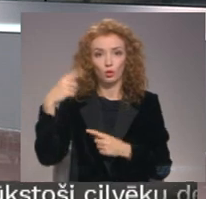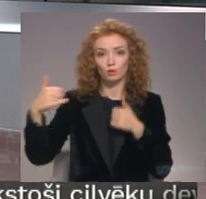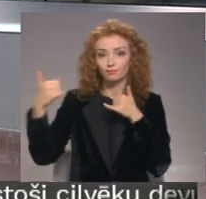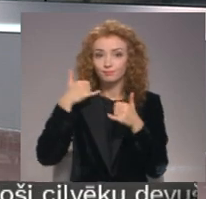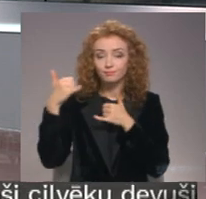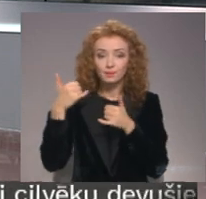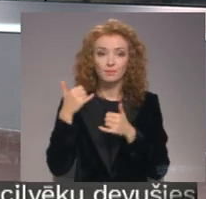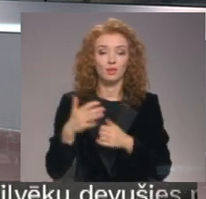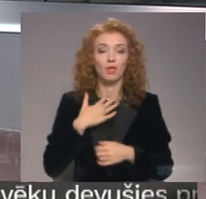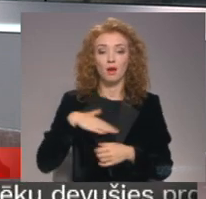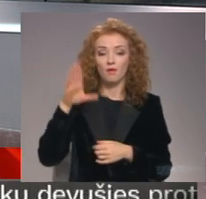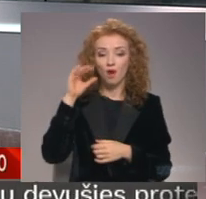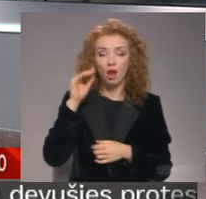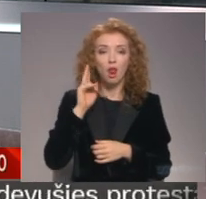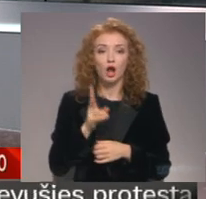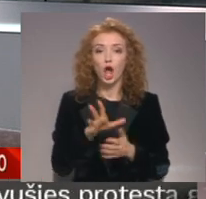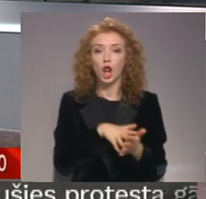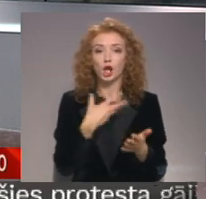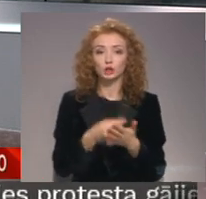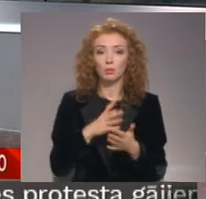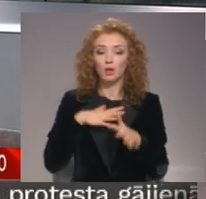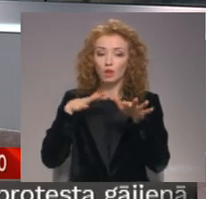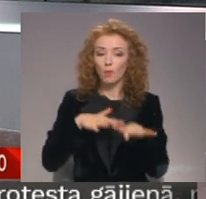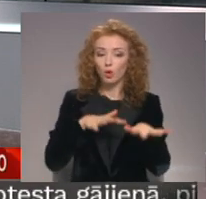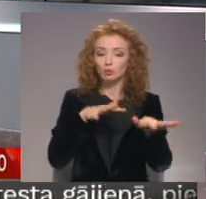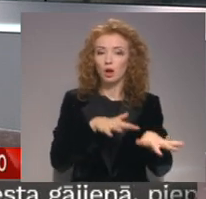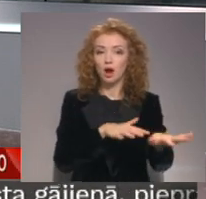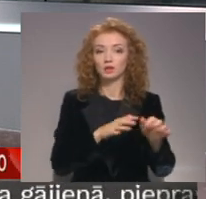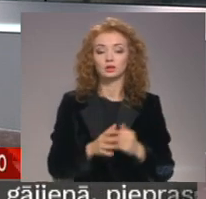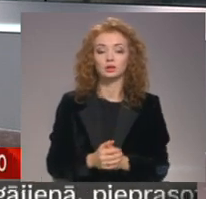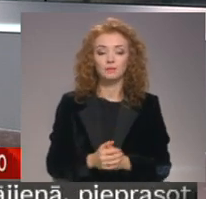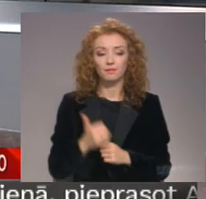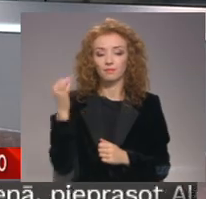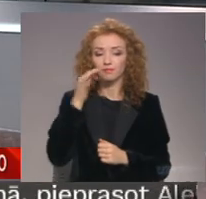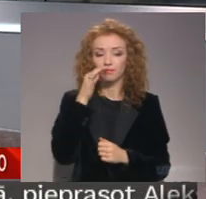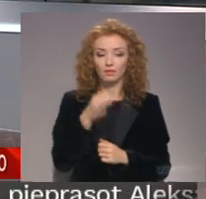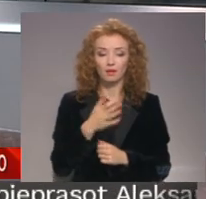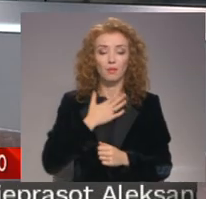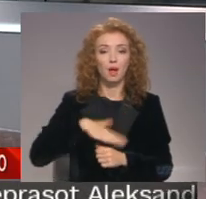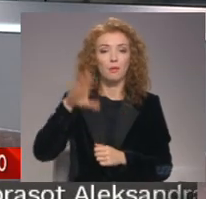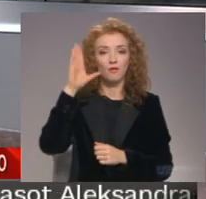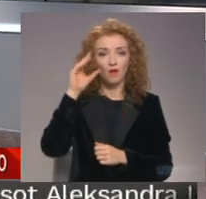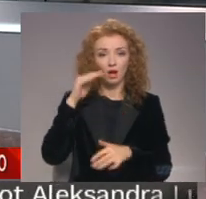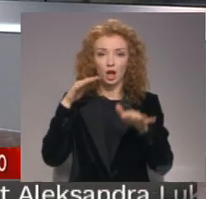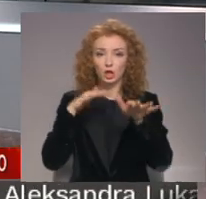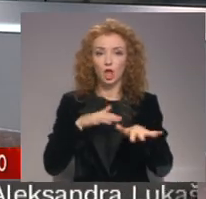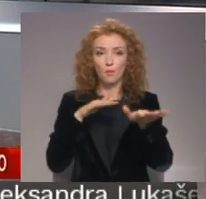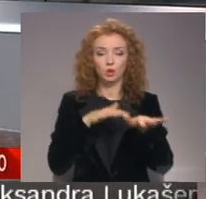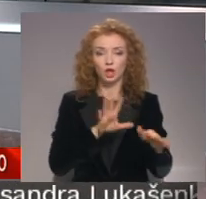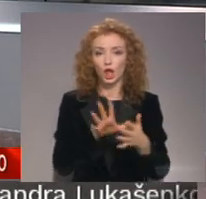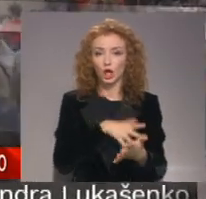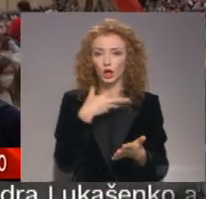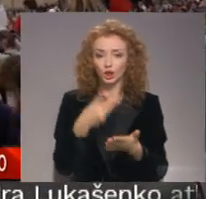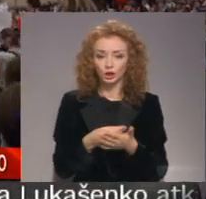Čunku. Sveiki, Judīt, kā līdz šim noritējusi demonstrāciju? Labvakar, Jāni, labvakar, skatītāji. Demonstrācija līdz šim brīdim